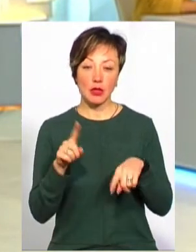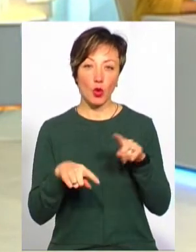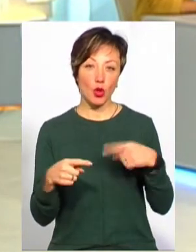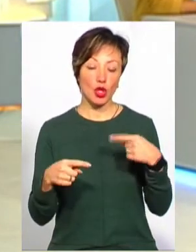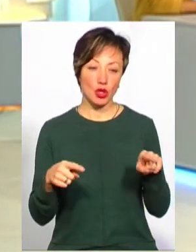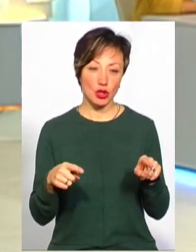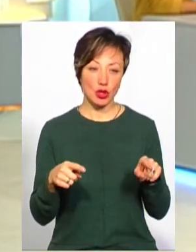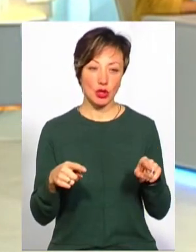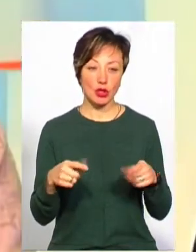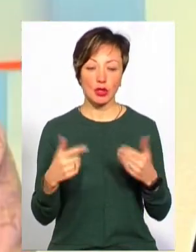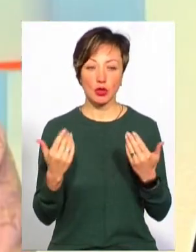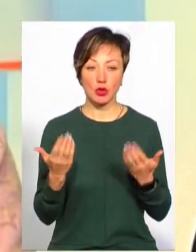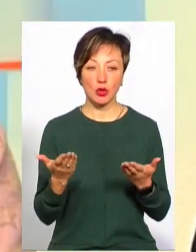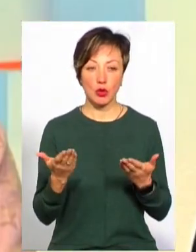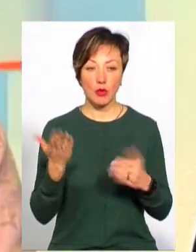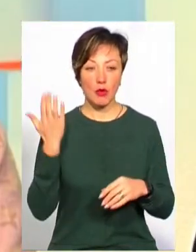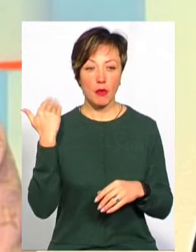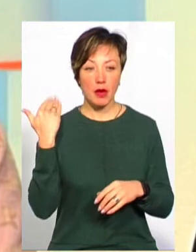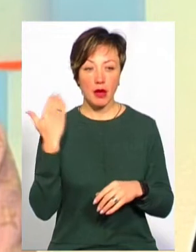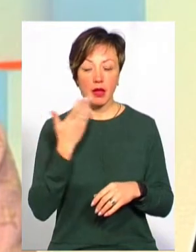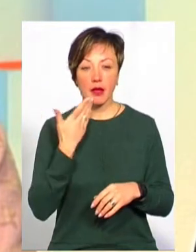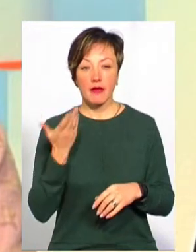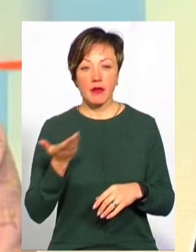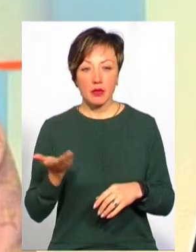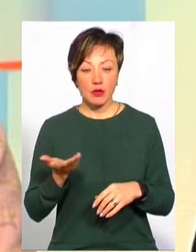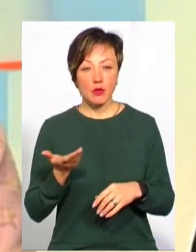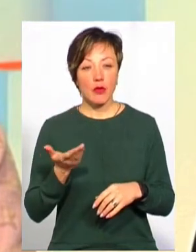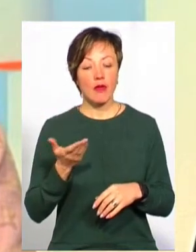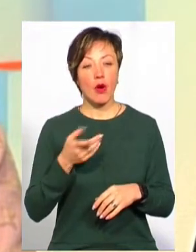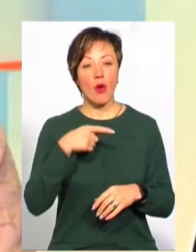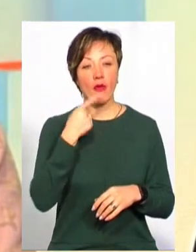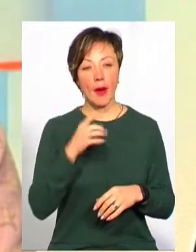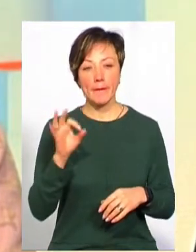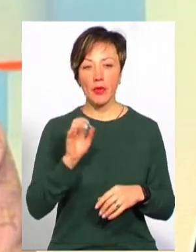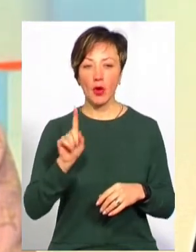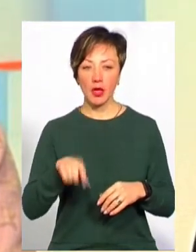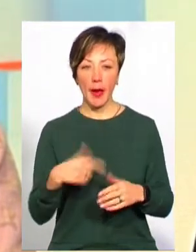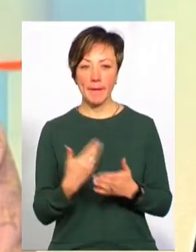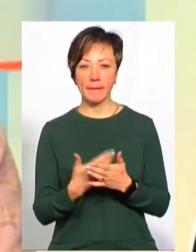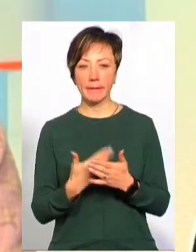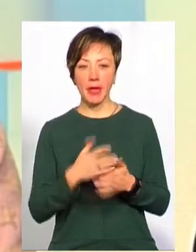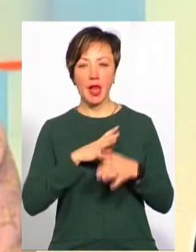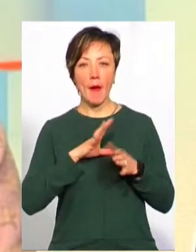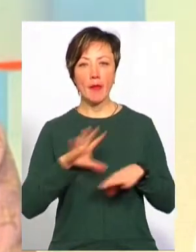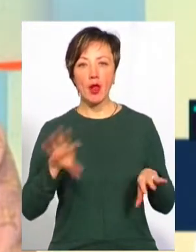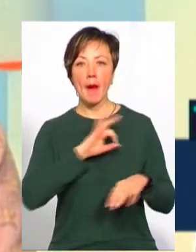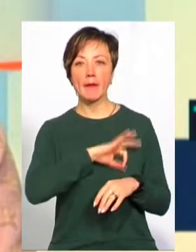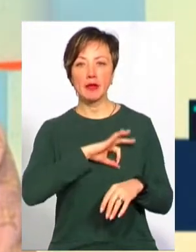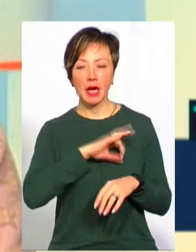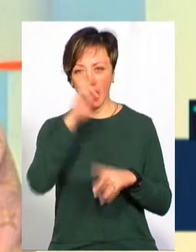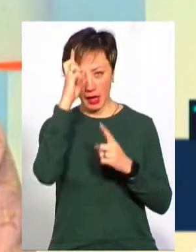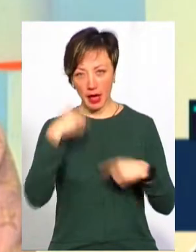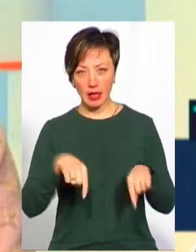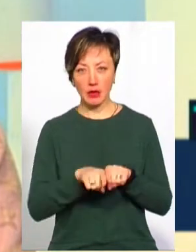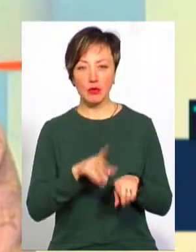інше. Із його попередніх так, виступів мова йшла про те, що от якби не було профспілок, то вже б